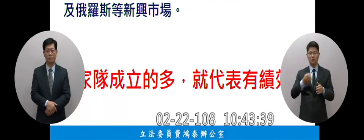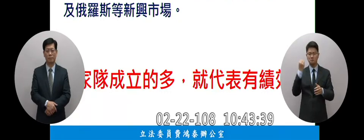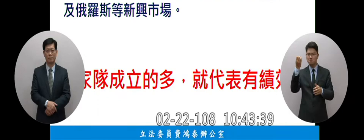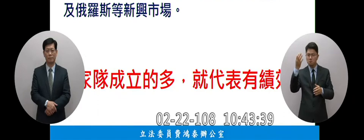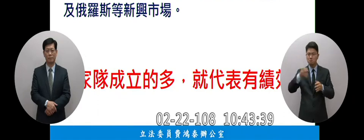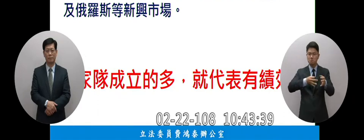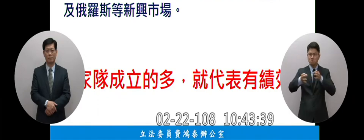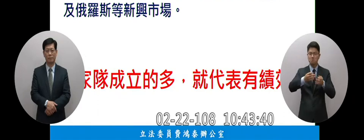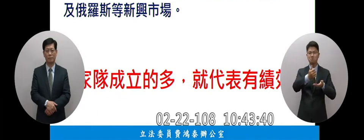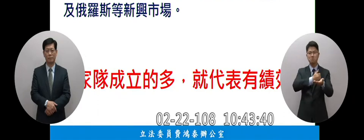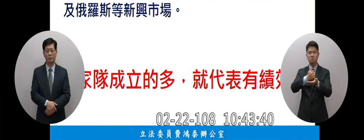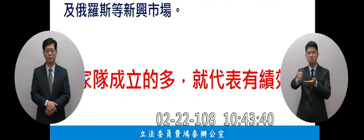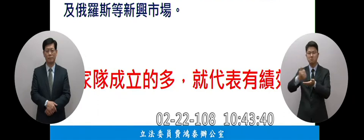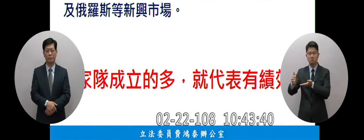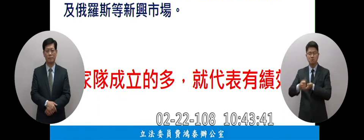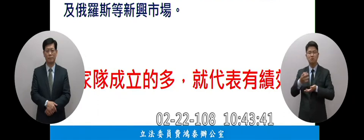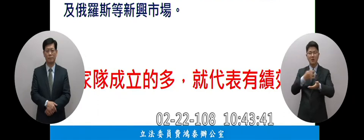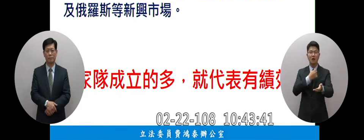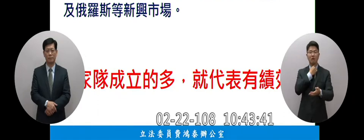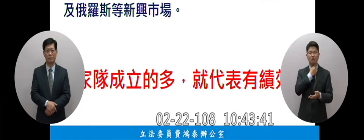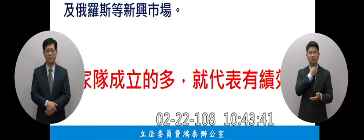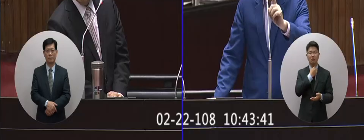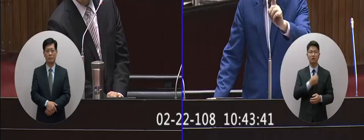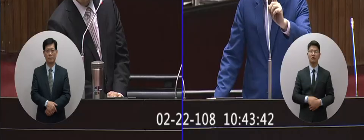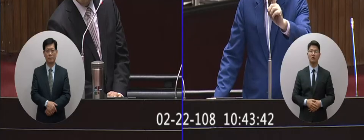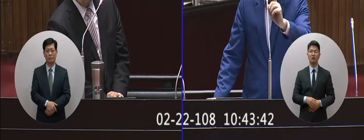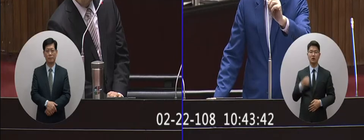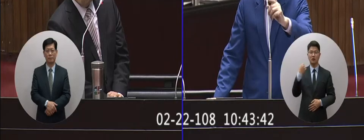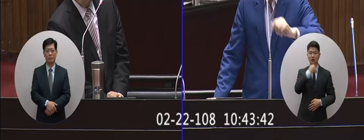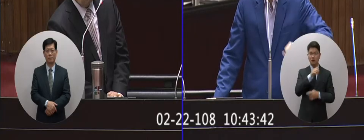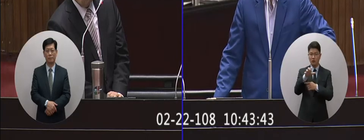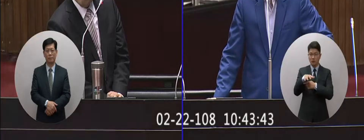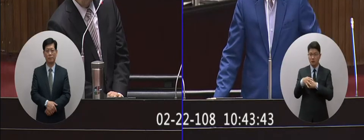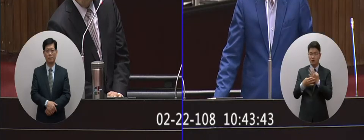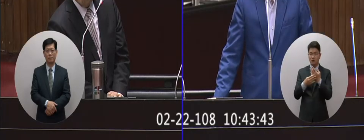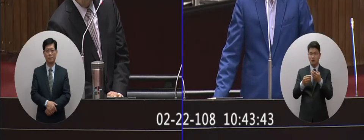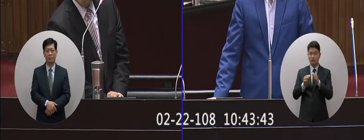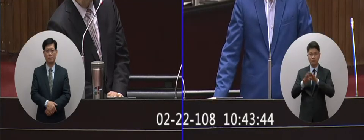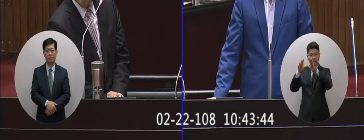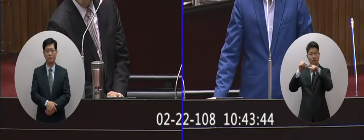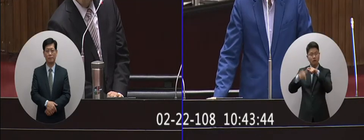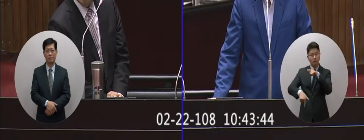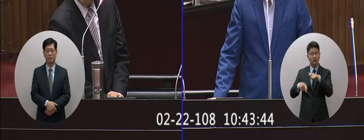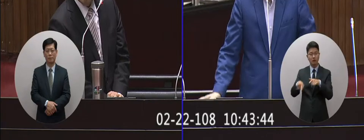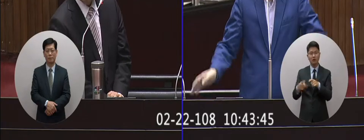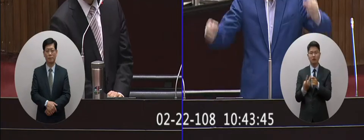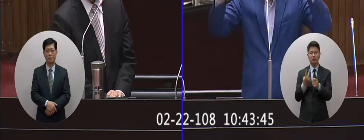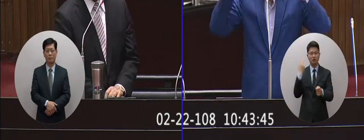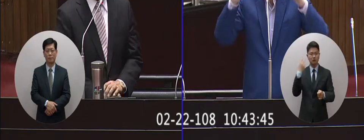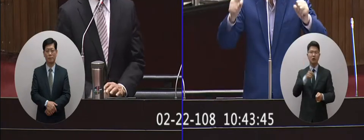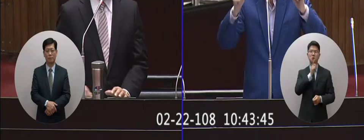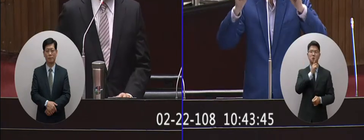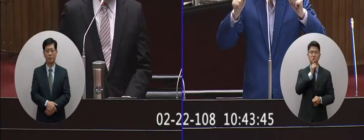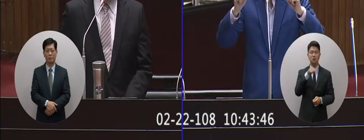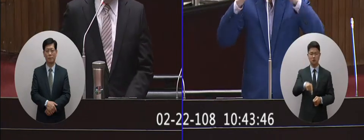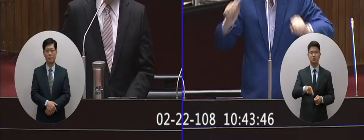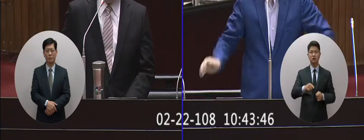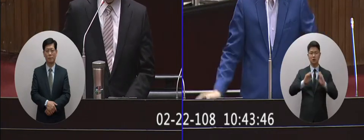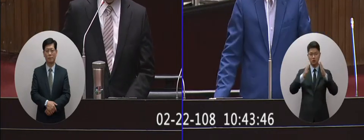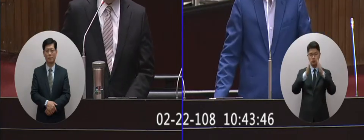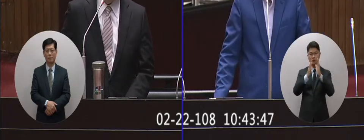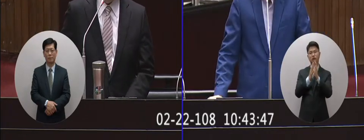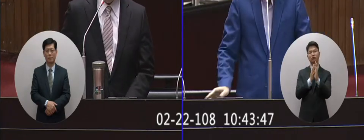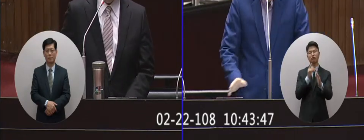场。台院长，台农发两年前，他们就说这是国家